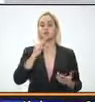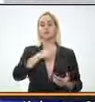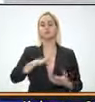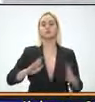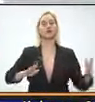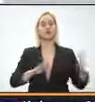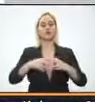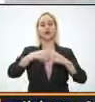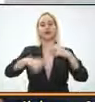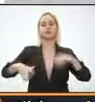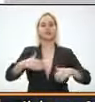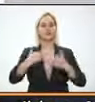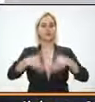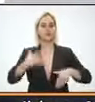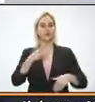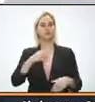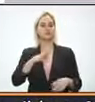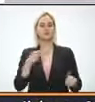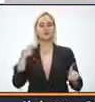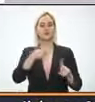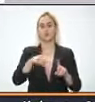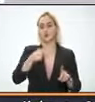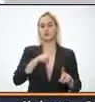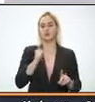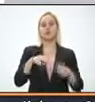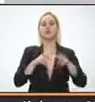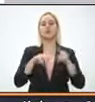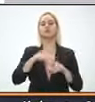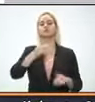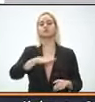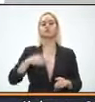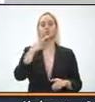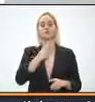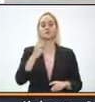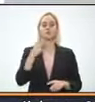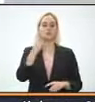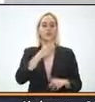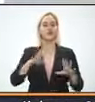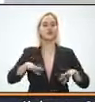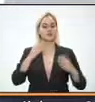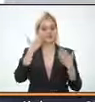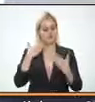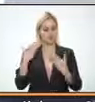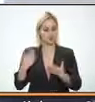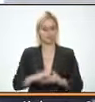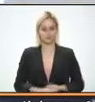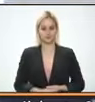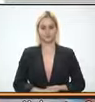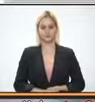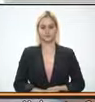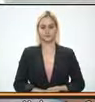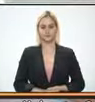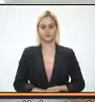çocuklarına karşı ayrımcılığın önlenmesini amaçlayan bu özel gün için Alfarah Çocuk Korosu bir şarkı hazırladı. İzliyoruz.